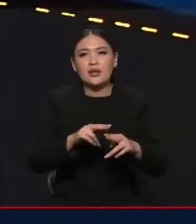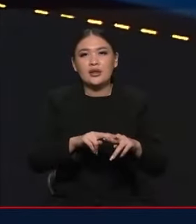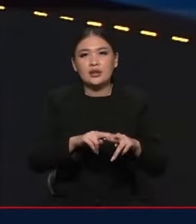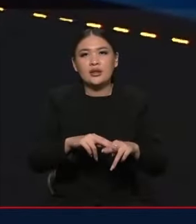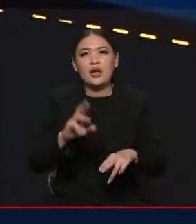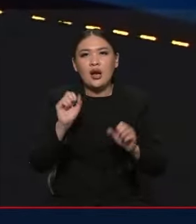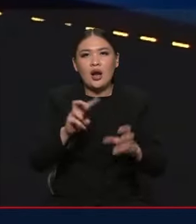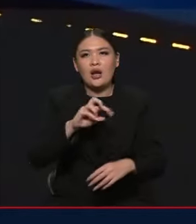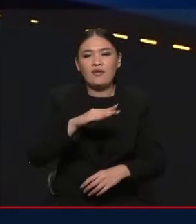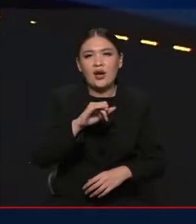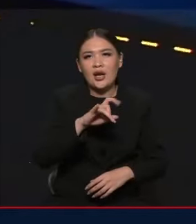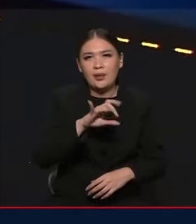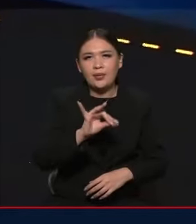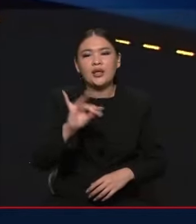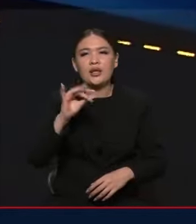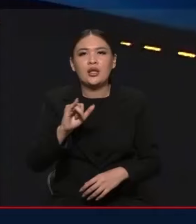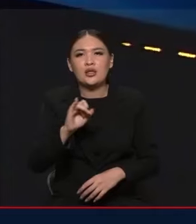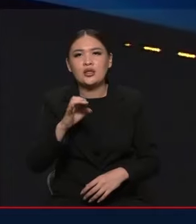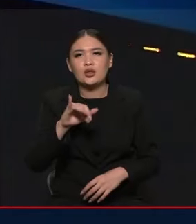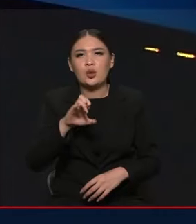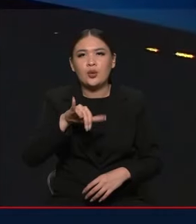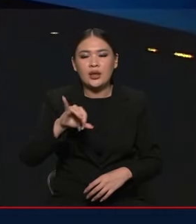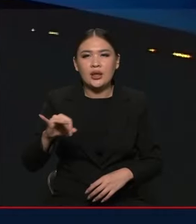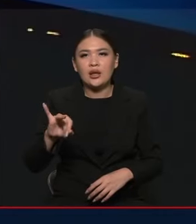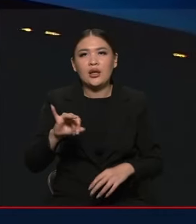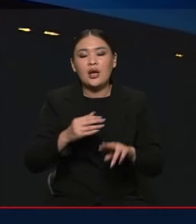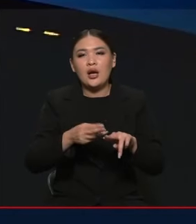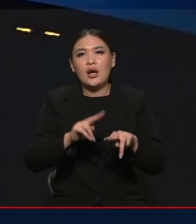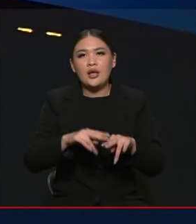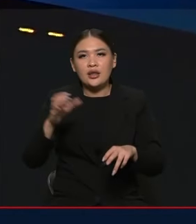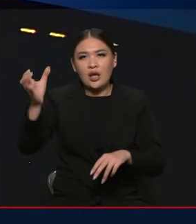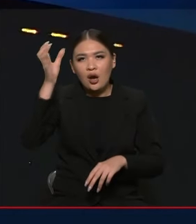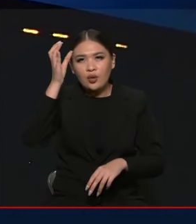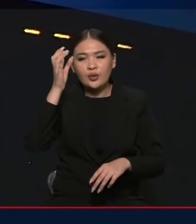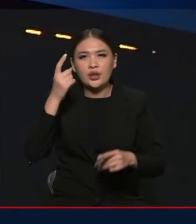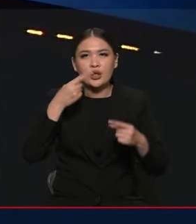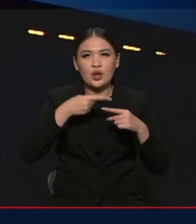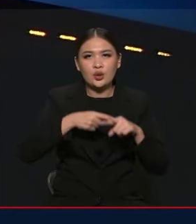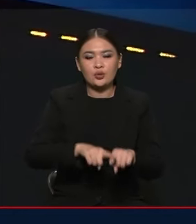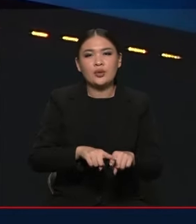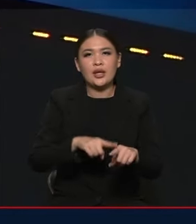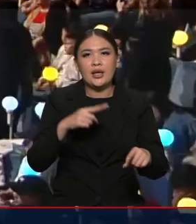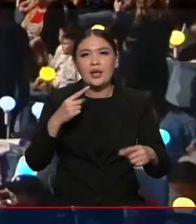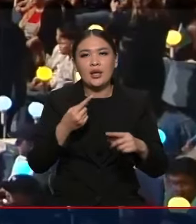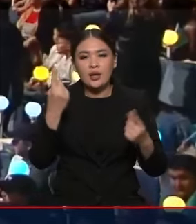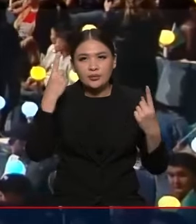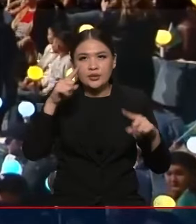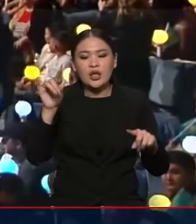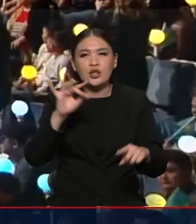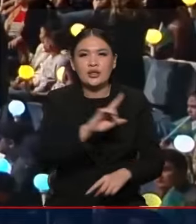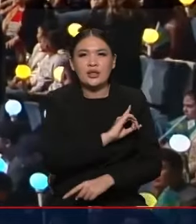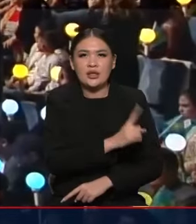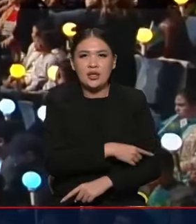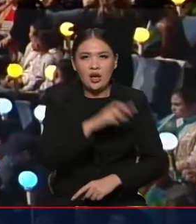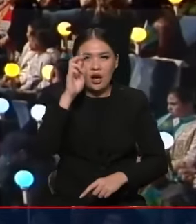как Аль-Фараби и Ходжа Ахмед Ясауи, внесших значительный вклад в развитие науки и гуманистических идей. Наши предки создали сильные